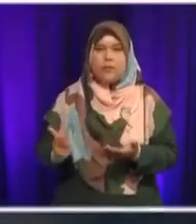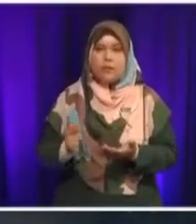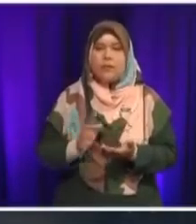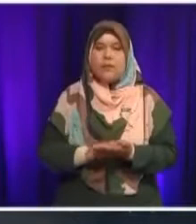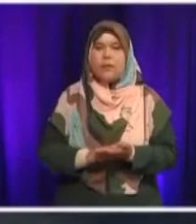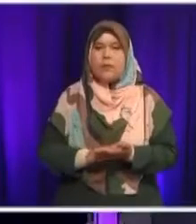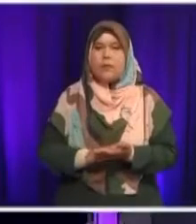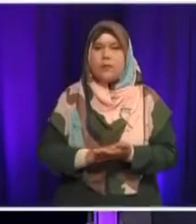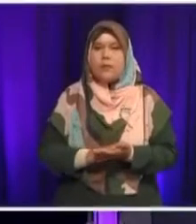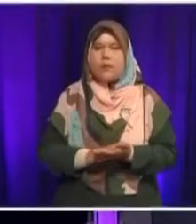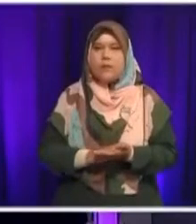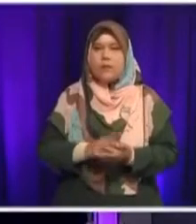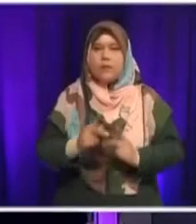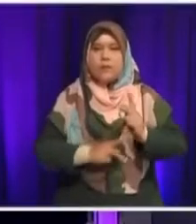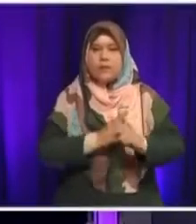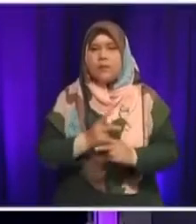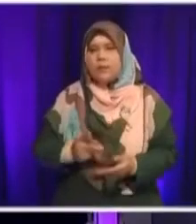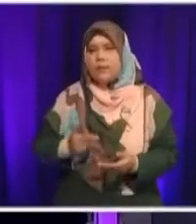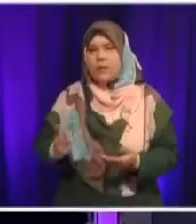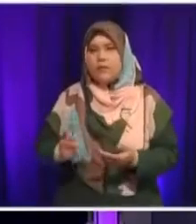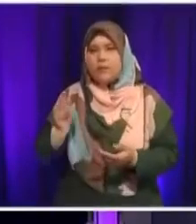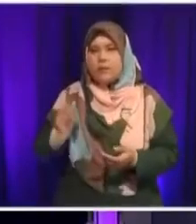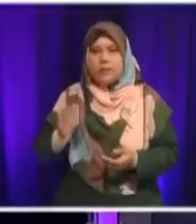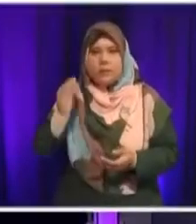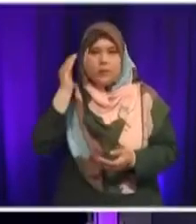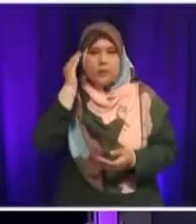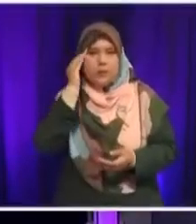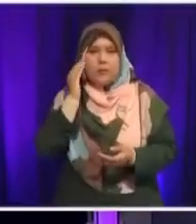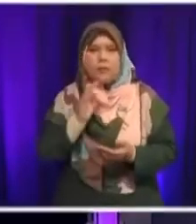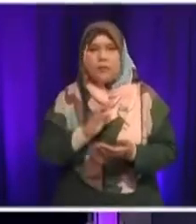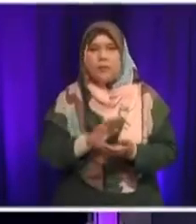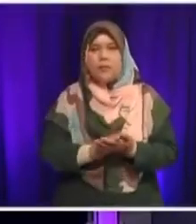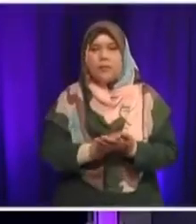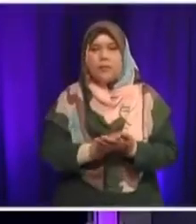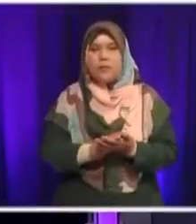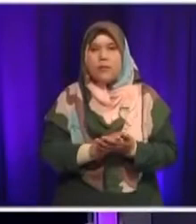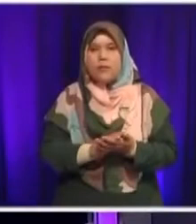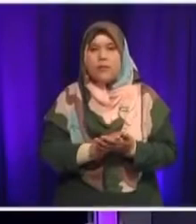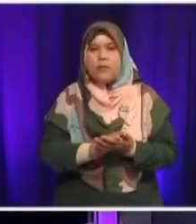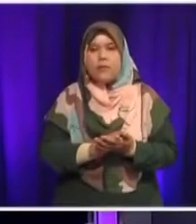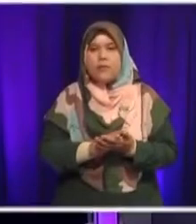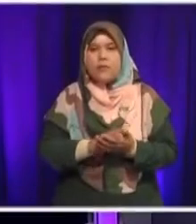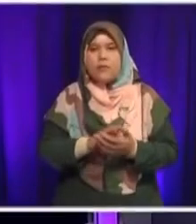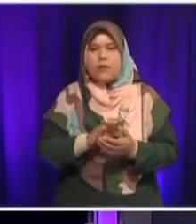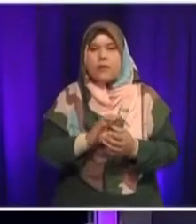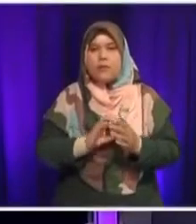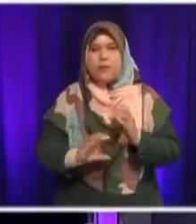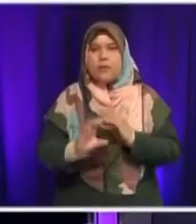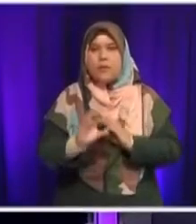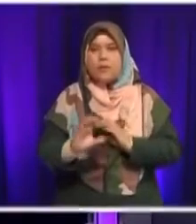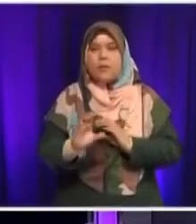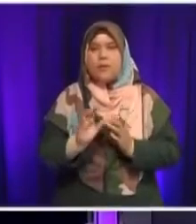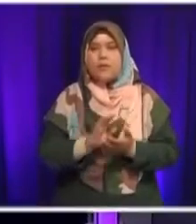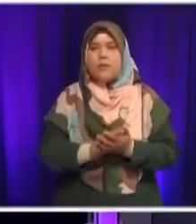dalam proses penilaian ini murid-murid karena mengetahui aspek dan kriteria yang perlu dilaksanakan